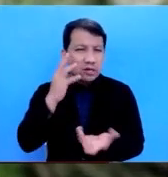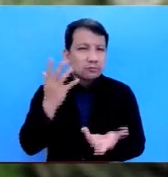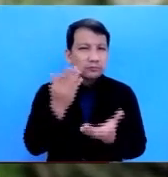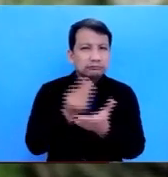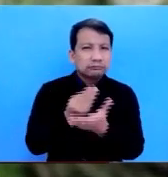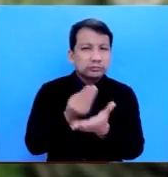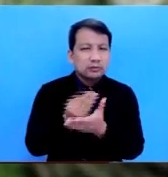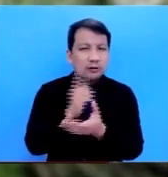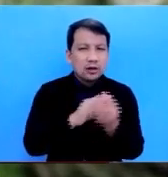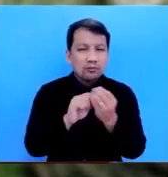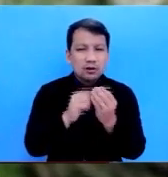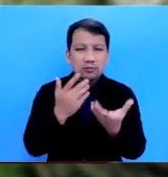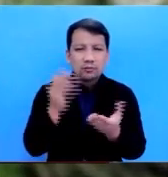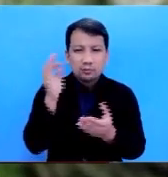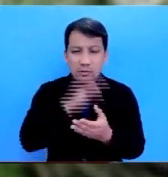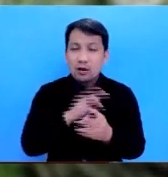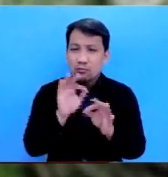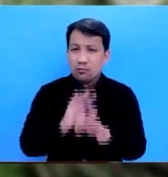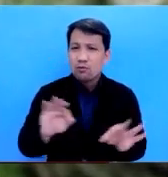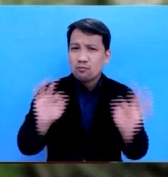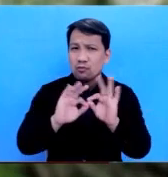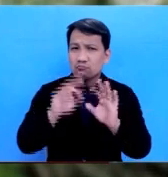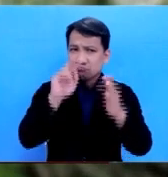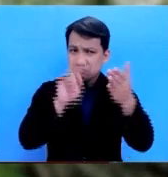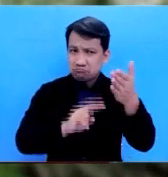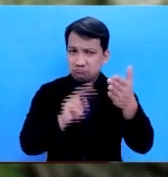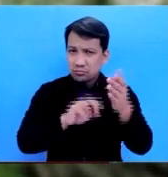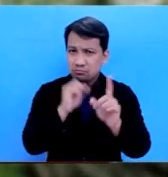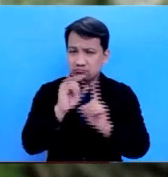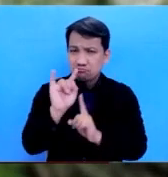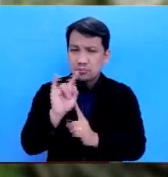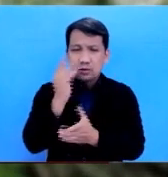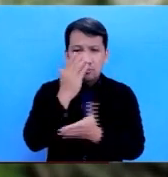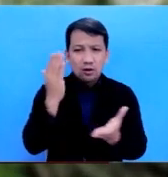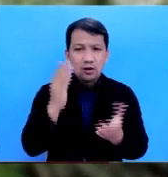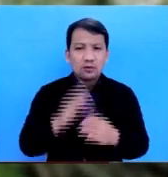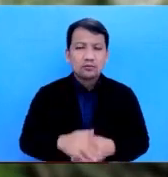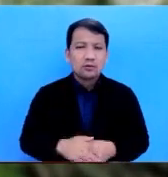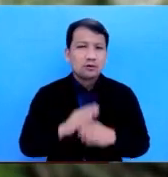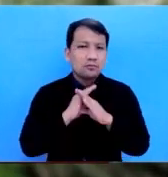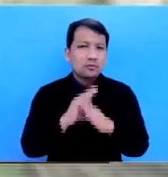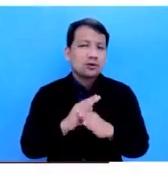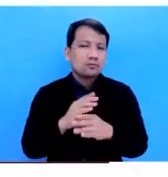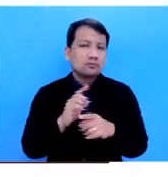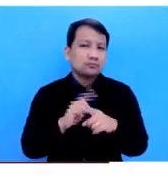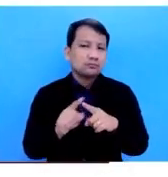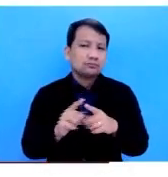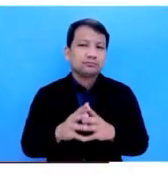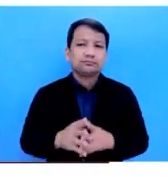iwas peke, kundi maging sa mga nababasa sa social media para iwas kuryente.